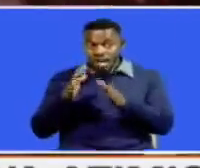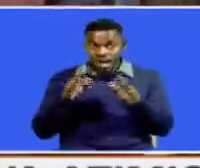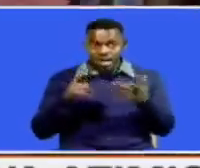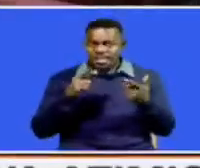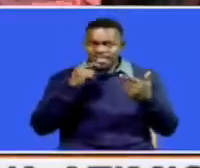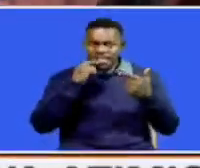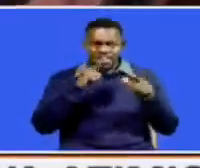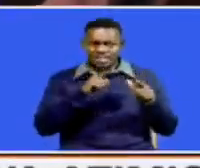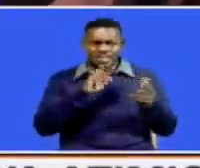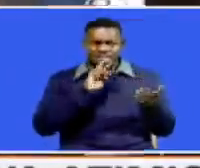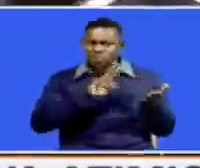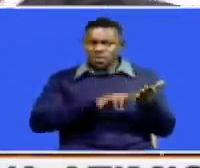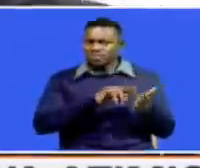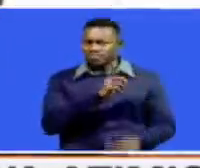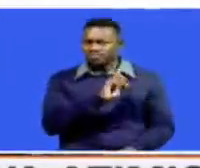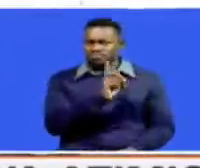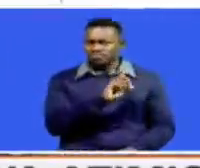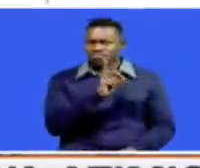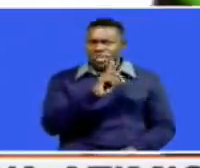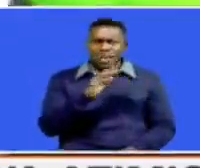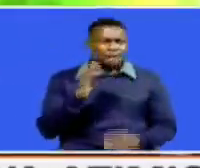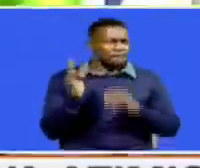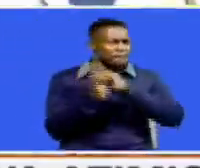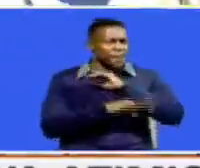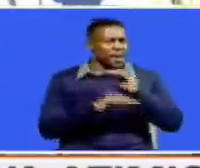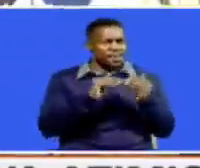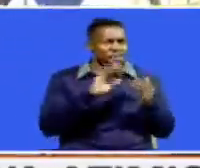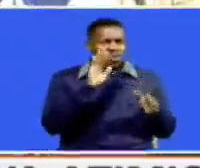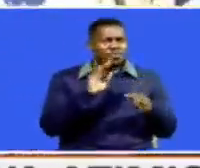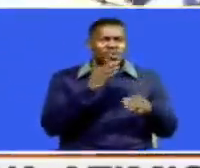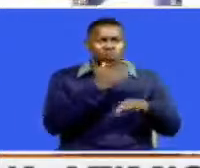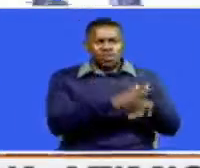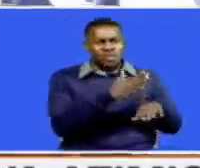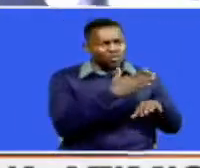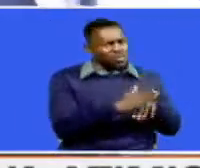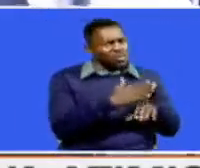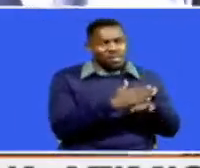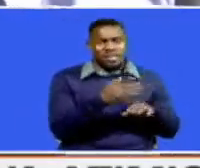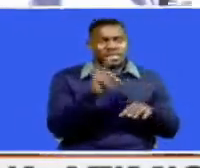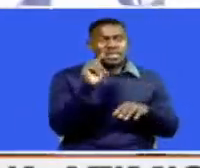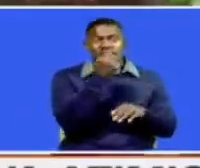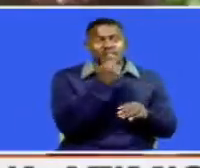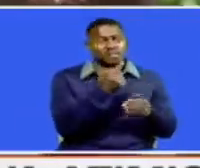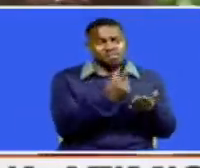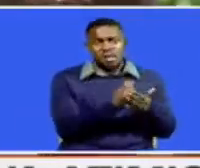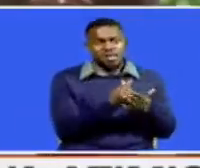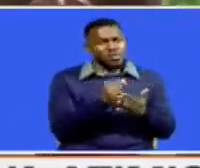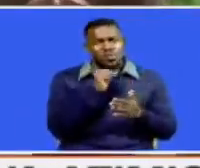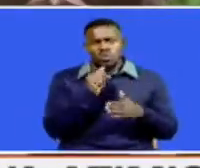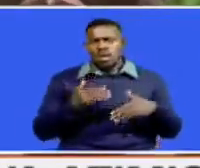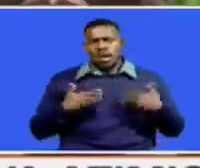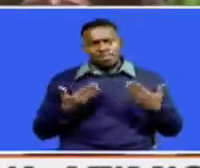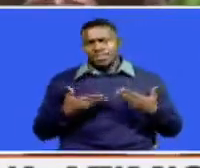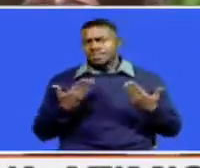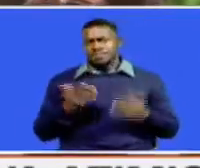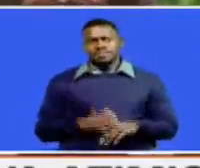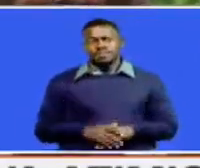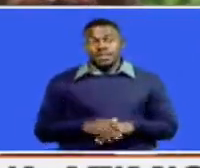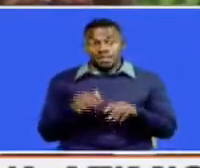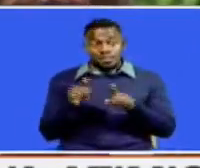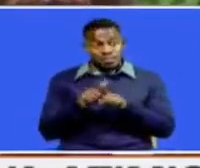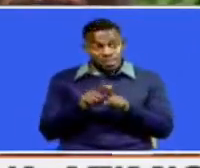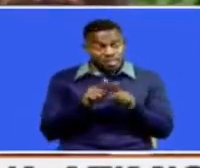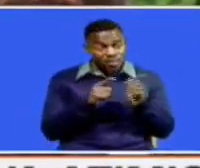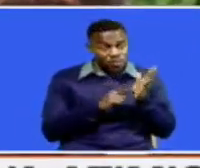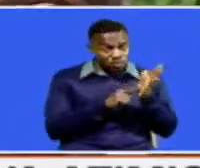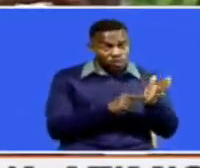akisema ilitumia wakati mwingi na fedha za Wakenya bila lolote la kufurahiwa na Wakenya. But I had also indicated